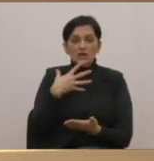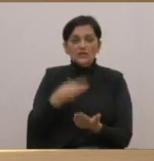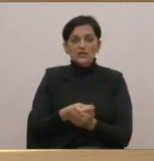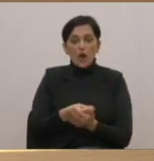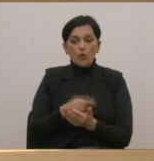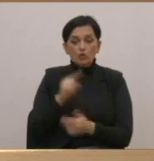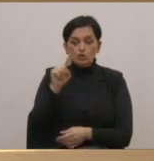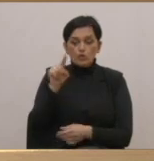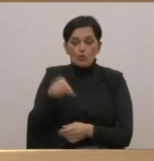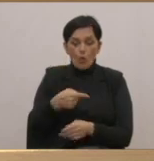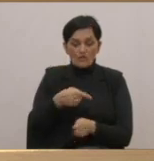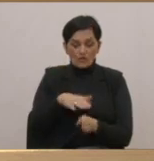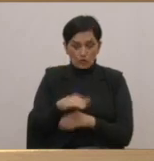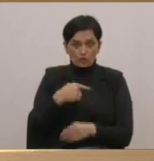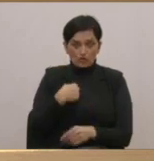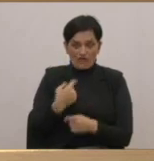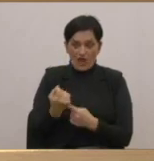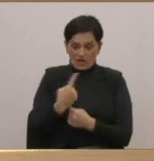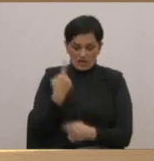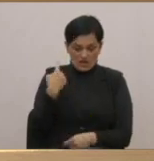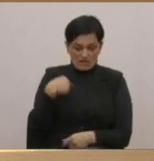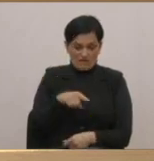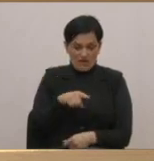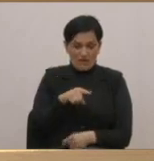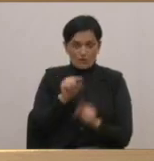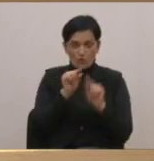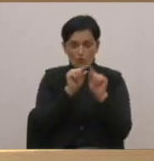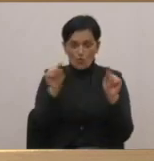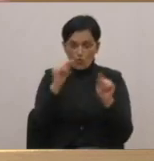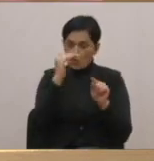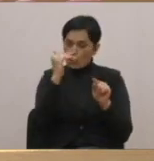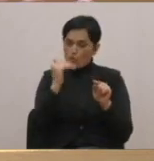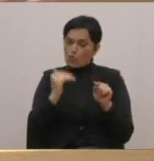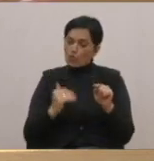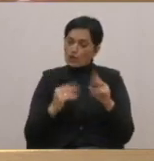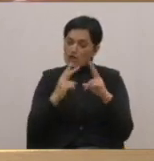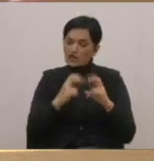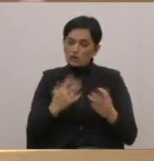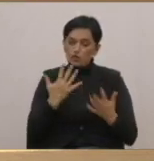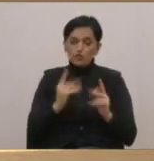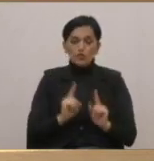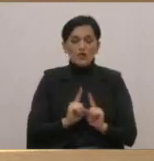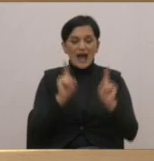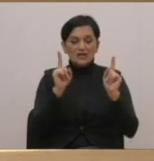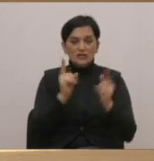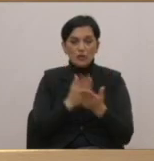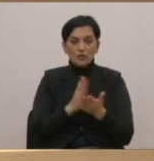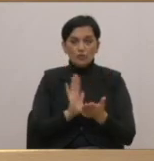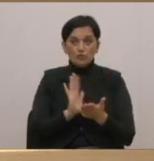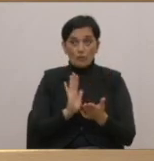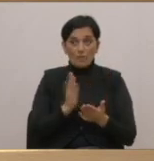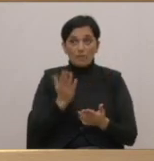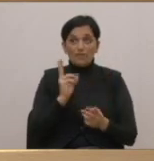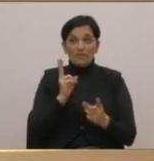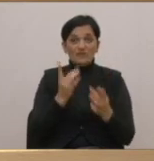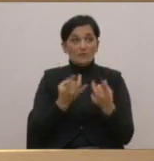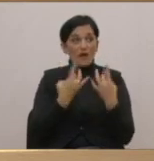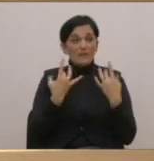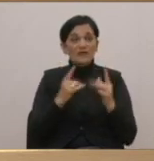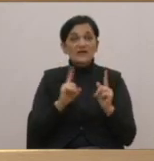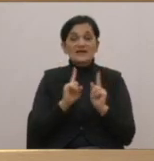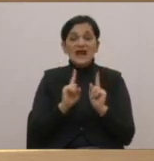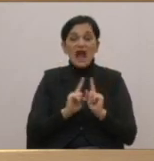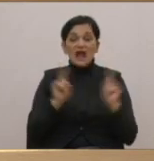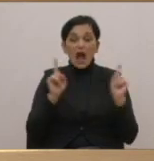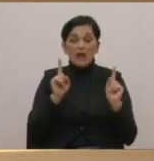მოვალეობის შესრულებაზე. ჩვენ ხო გვევალება, რომ კანონები მუხლობრივად განვიხილოთ, თუ რამე განსაკუთრებული არ ხდება. ხო და იქნება ვინმე ამიხსნას რა